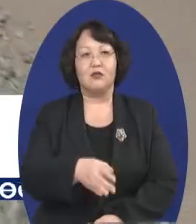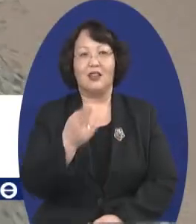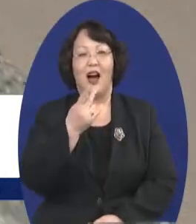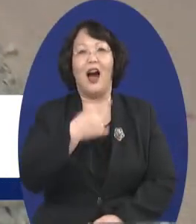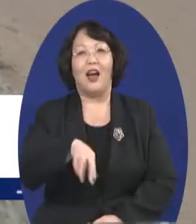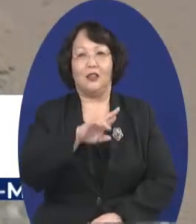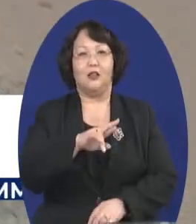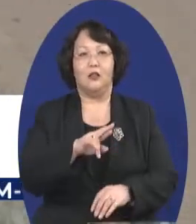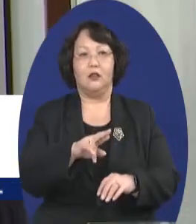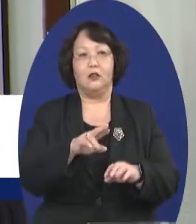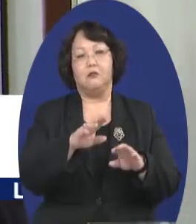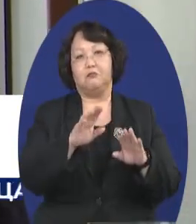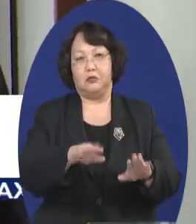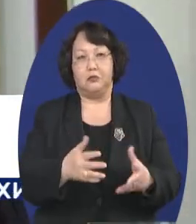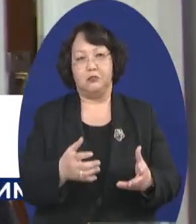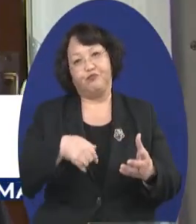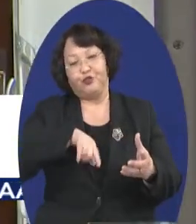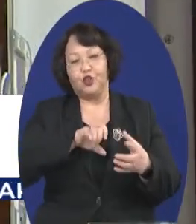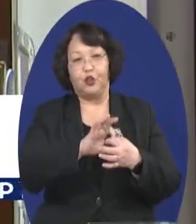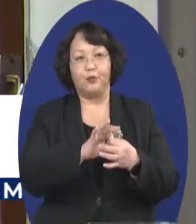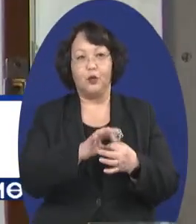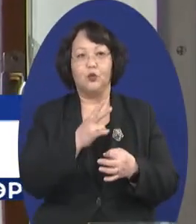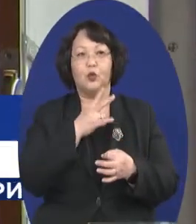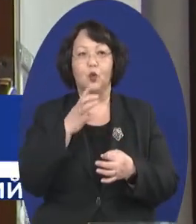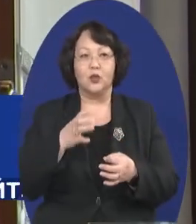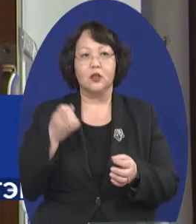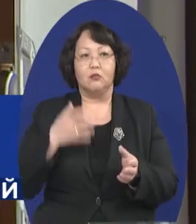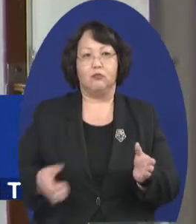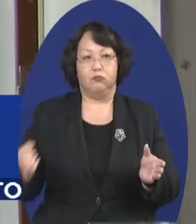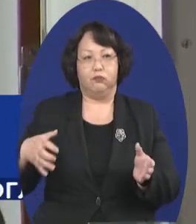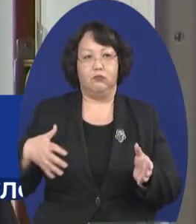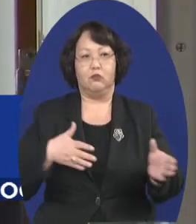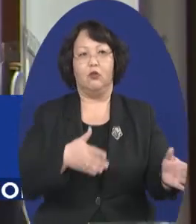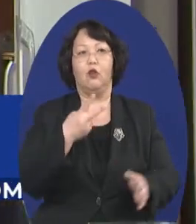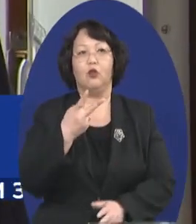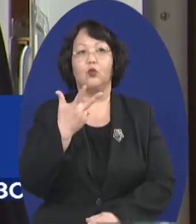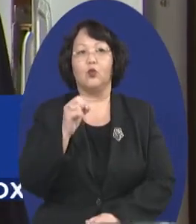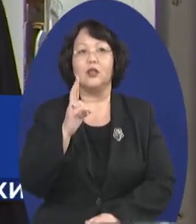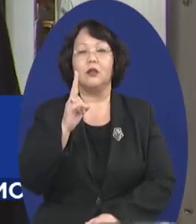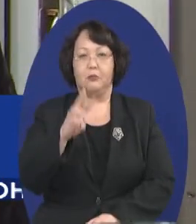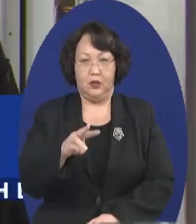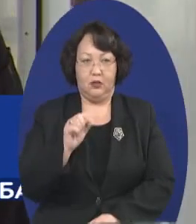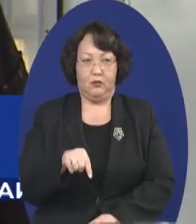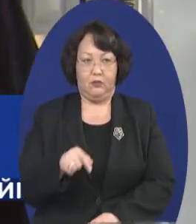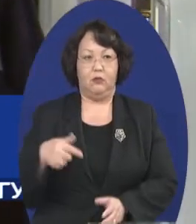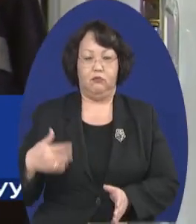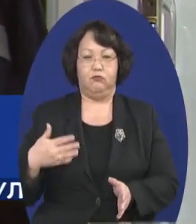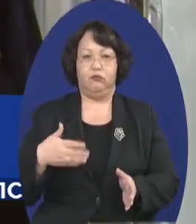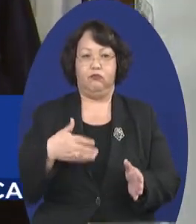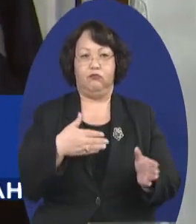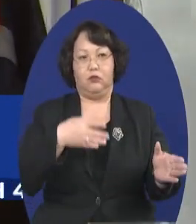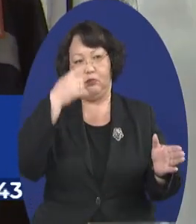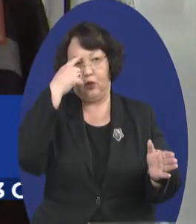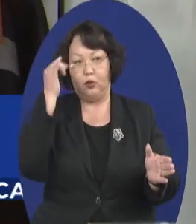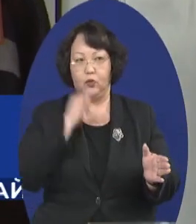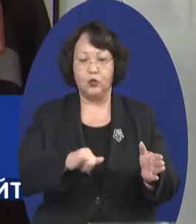юм а. Одоо 230 км дээр бид нар явж байна. Энэ бол одоо яг энэ явж байгаа хэсэг бол Монголын гэж